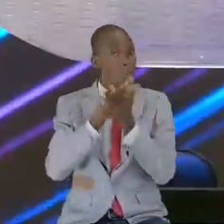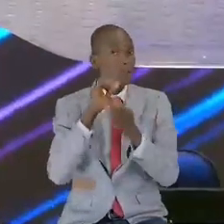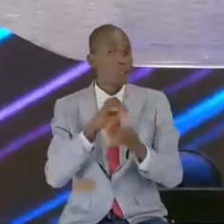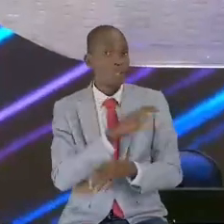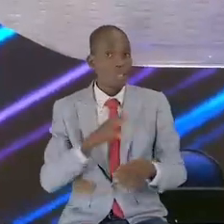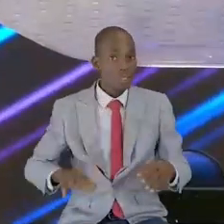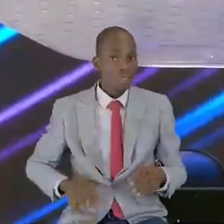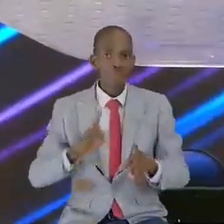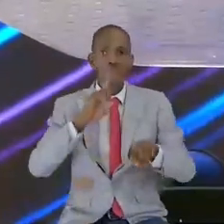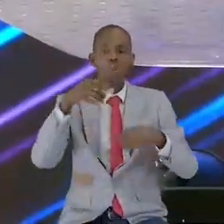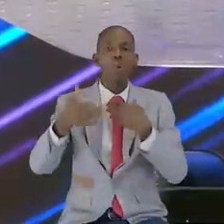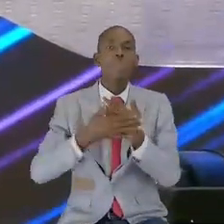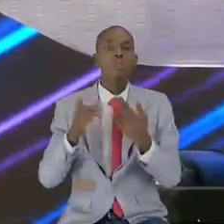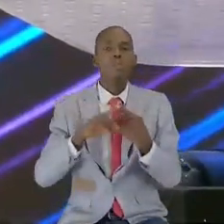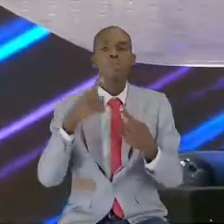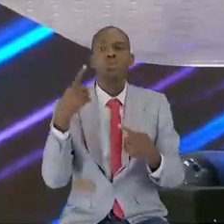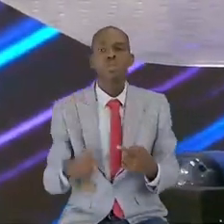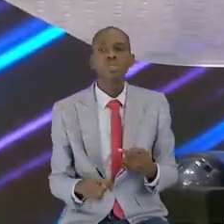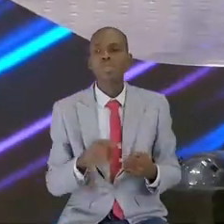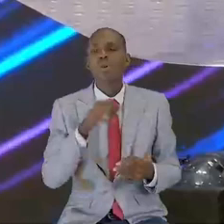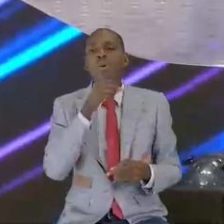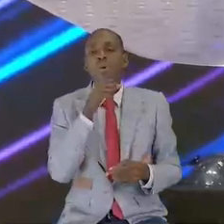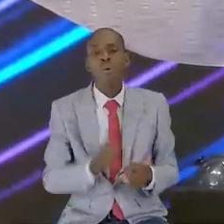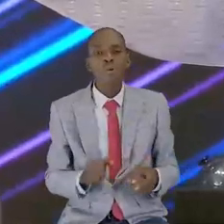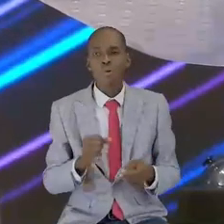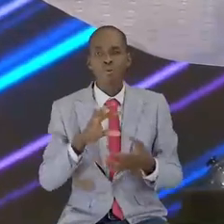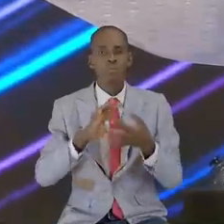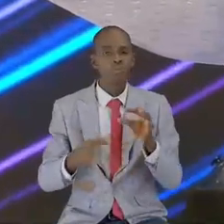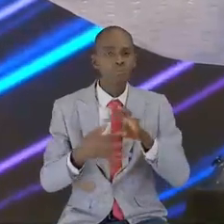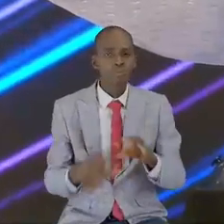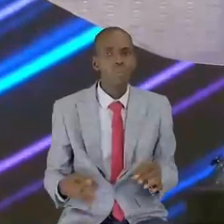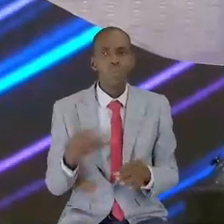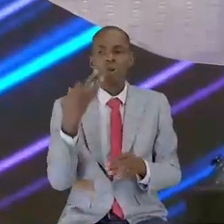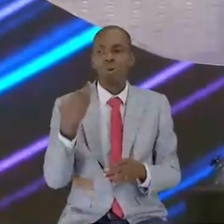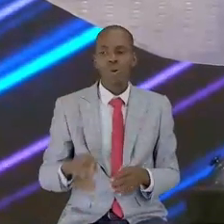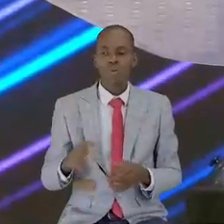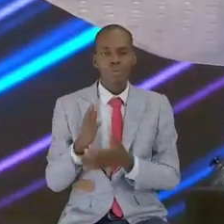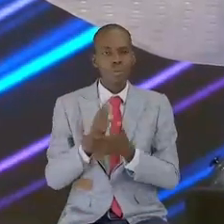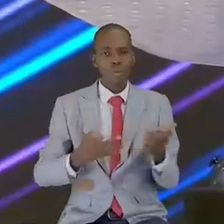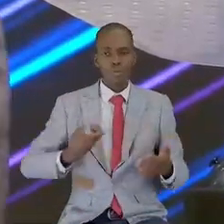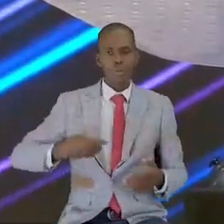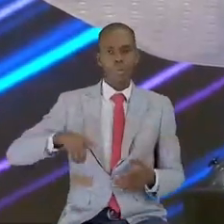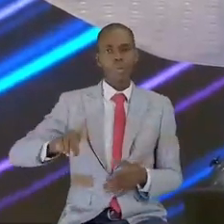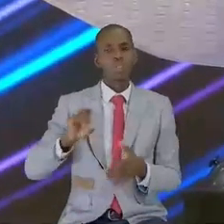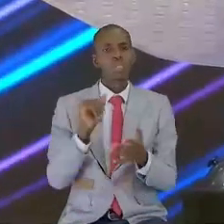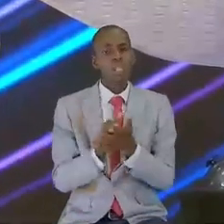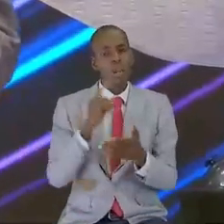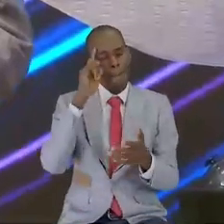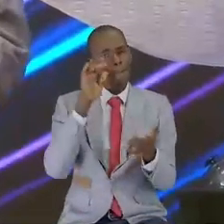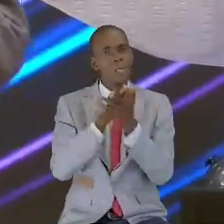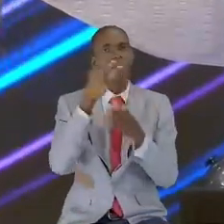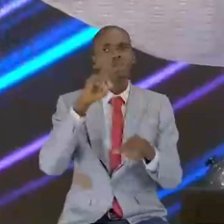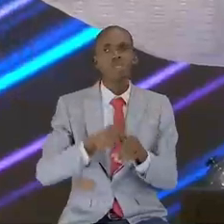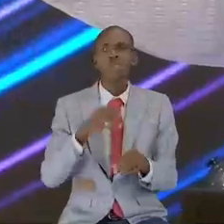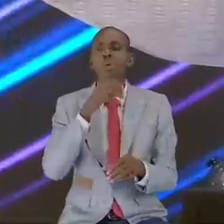vous retournez aux superstitions de la dénomination, bien des dénominations qui croient à certaines superstitions, et